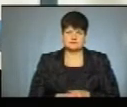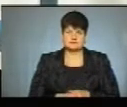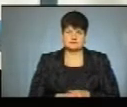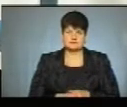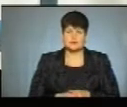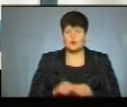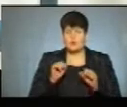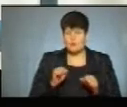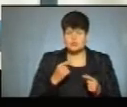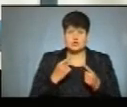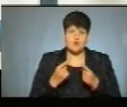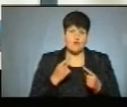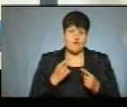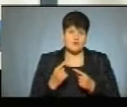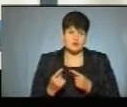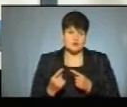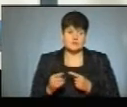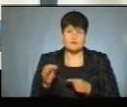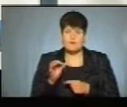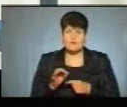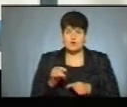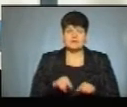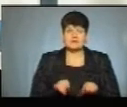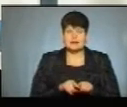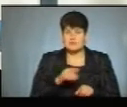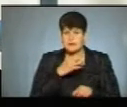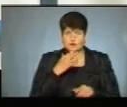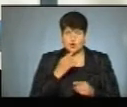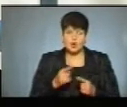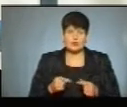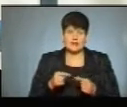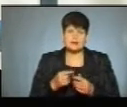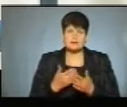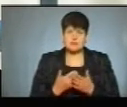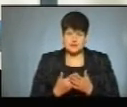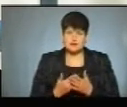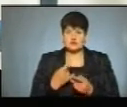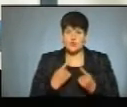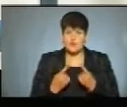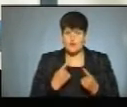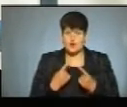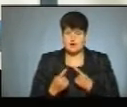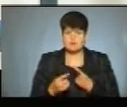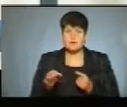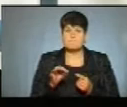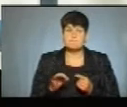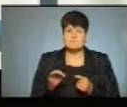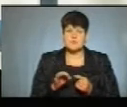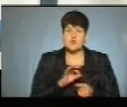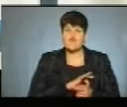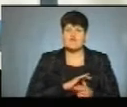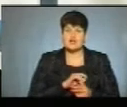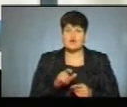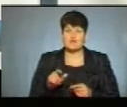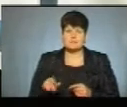Ну, можна говорити про таких багато конкретних прикладів, та, але якщо говорити навіть про от суто вихованців